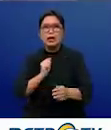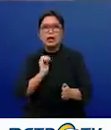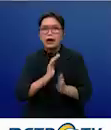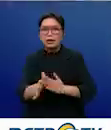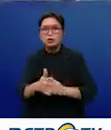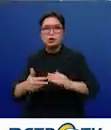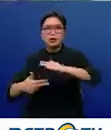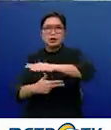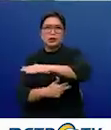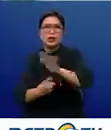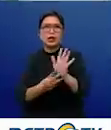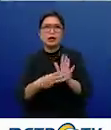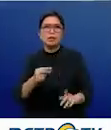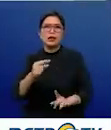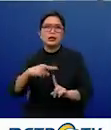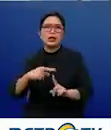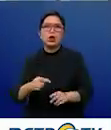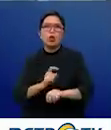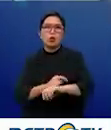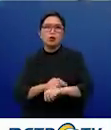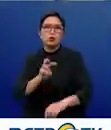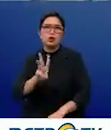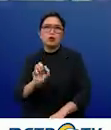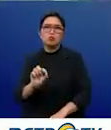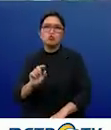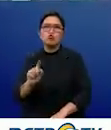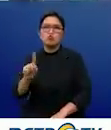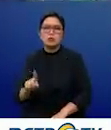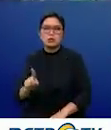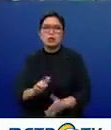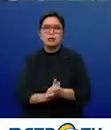sampai. Ya bagus lah, jadi ada opsi